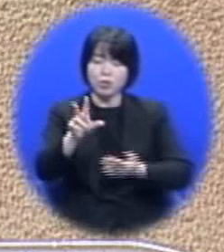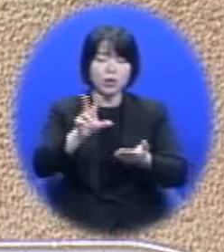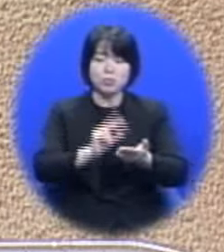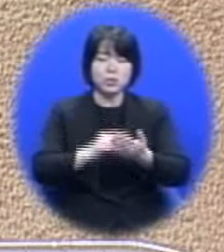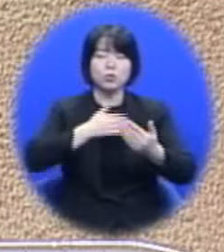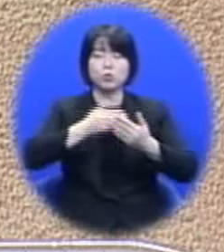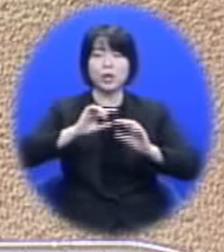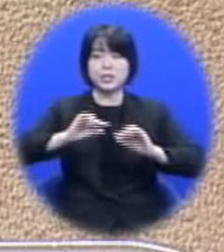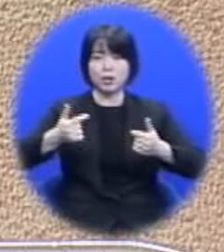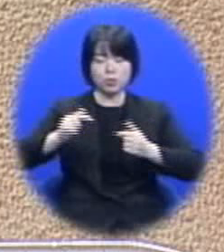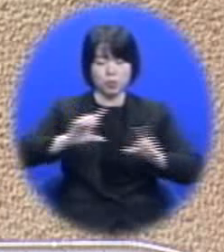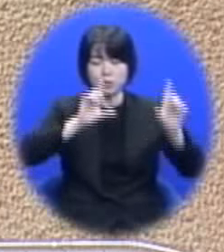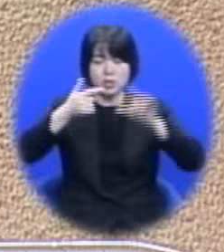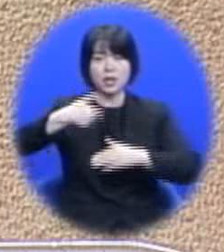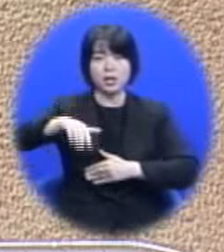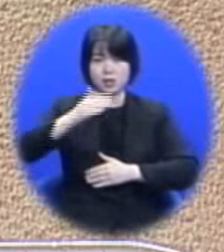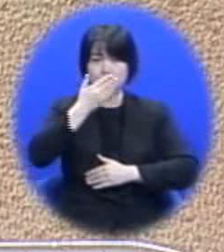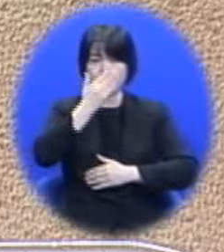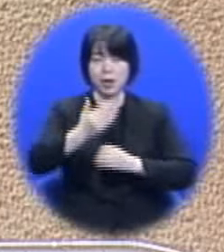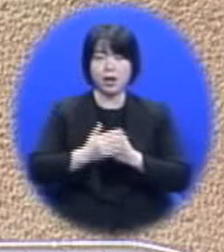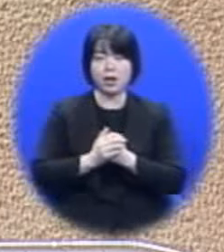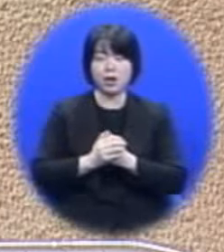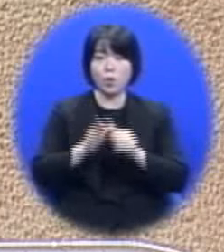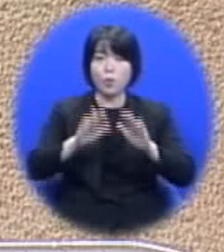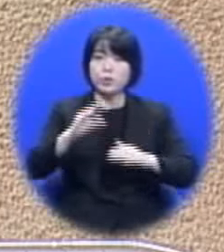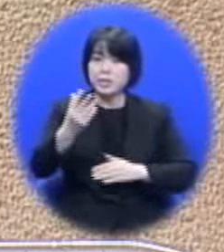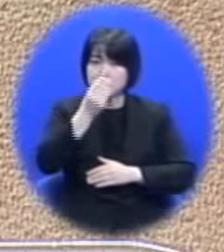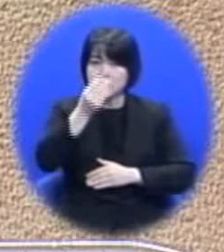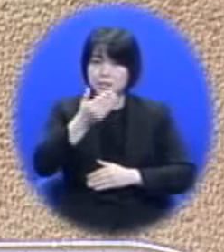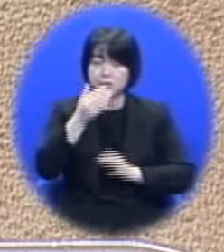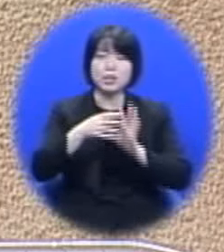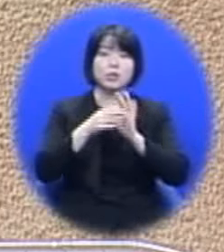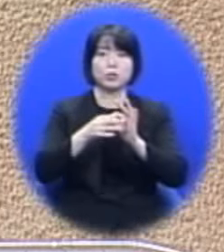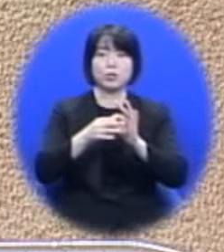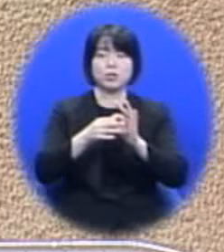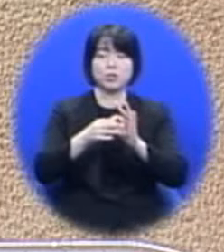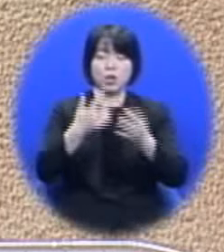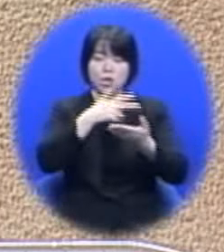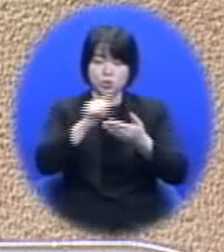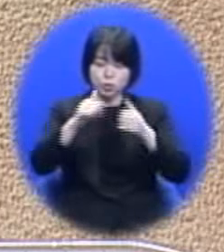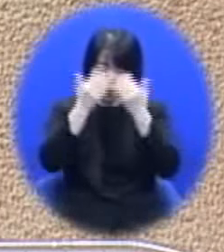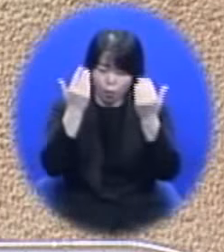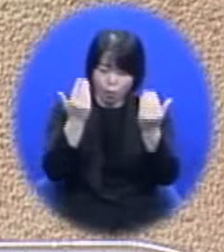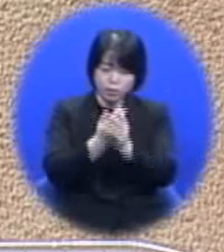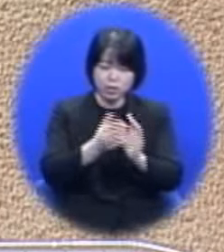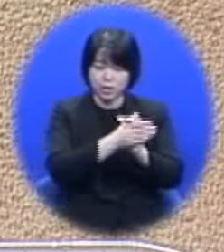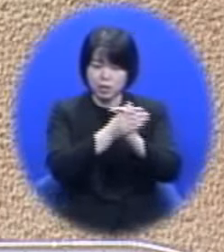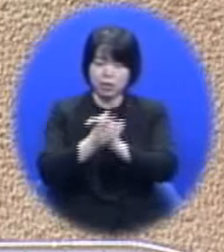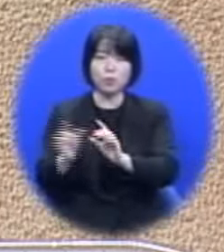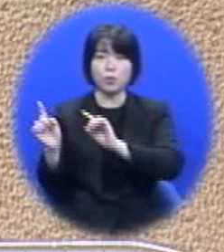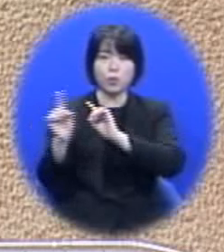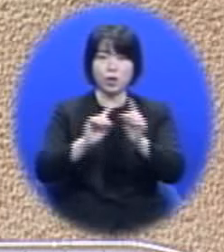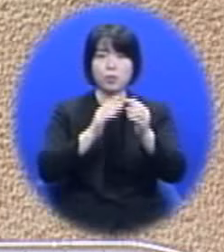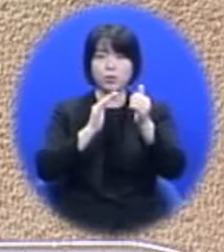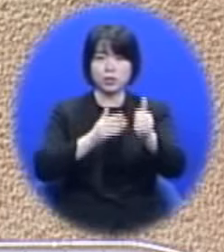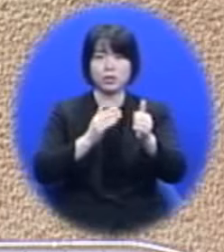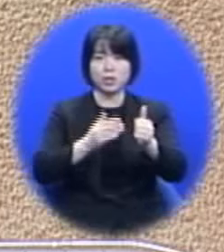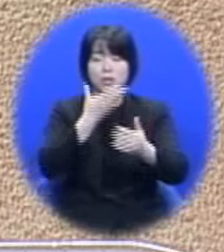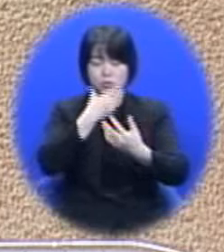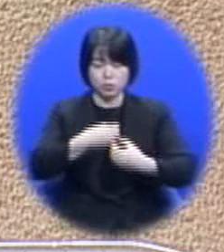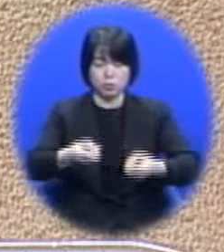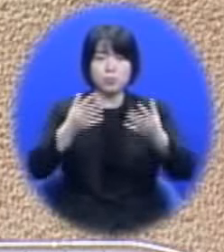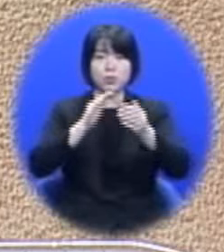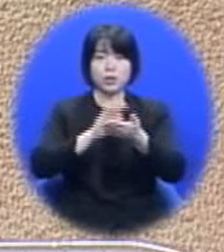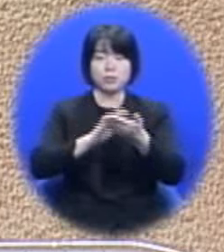수 있는 겁니다. 오늘 이 성찬을 통하여 주님과 온전한 연합을 다시 회복하시기를 축복합니다.